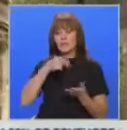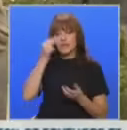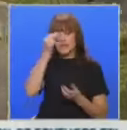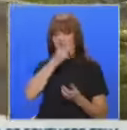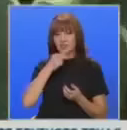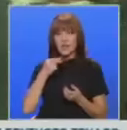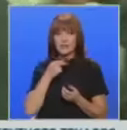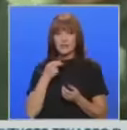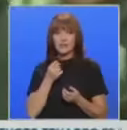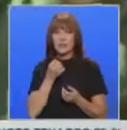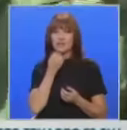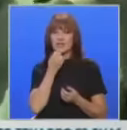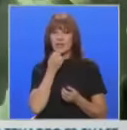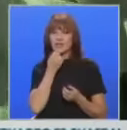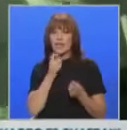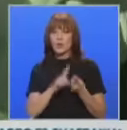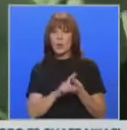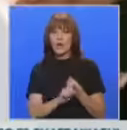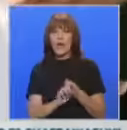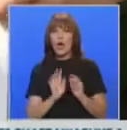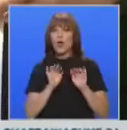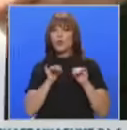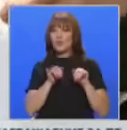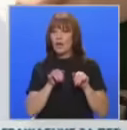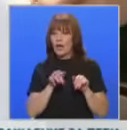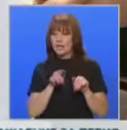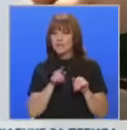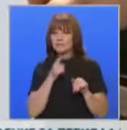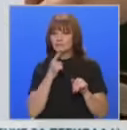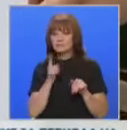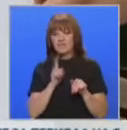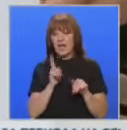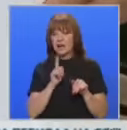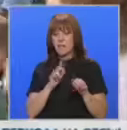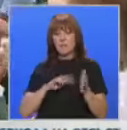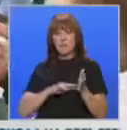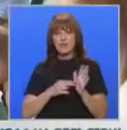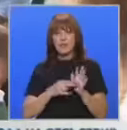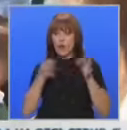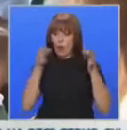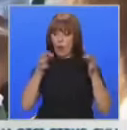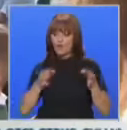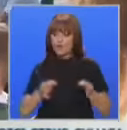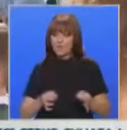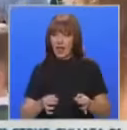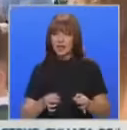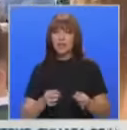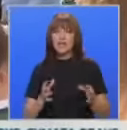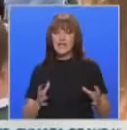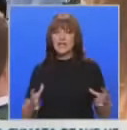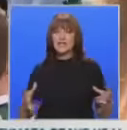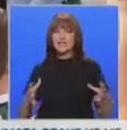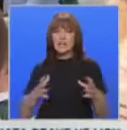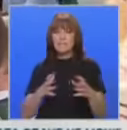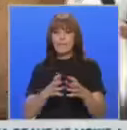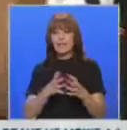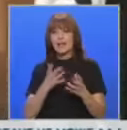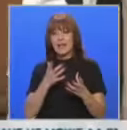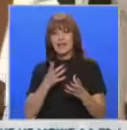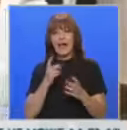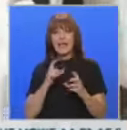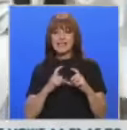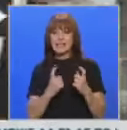в селцето Крати. От двореца обявиха, че не са планирани официални церемонии, нито общо семейно събиране на кралската фамилия.